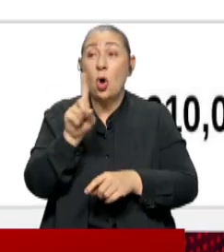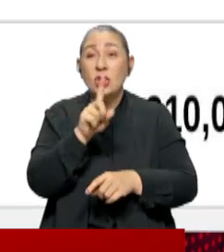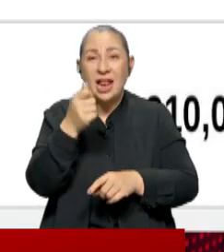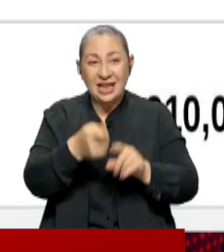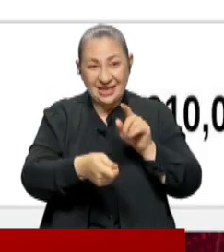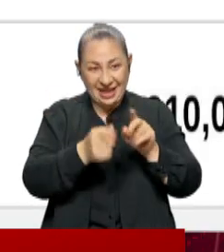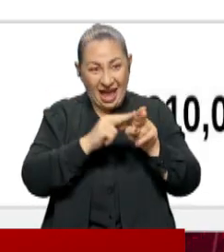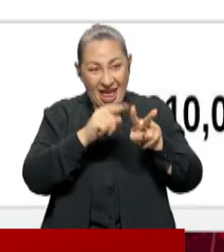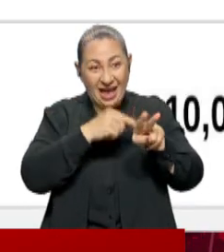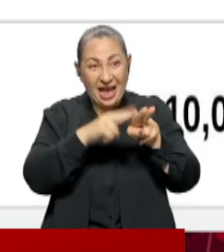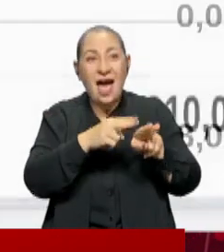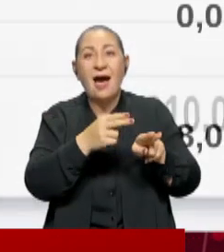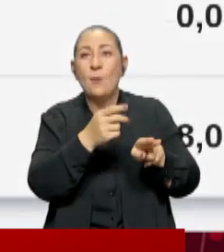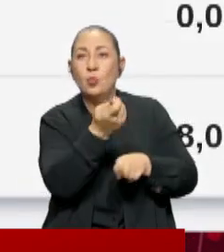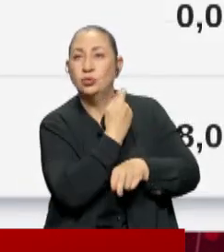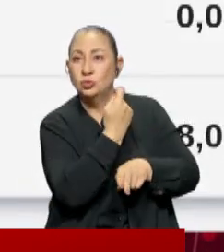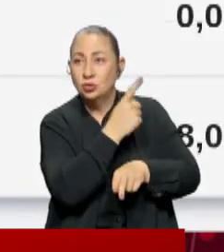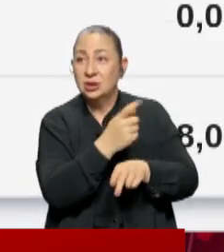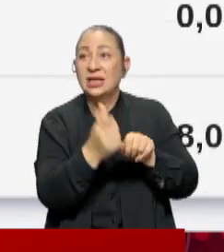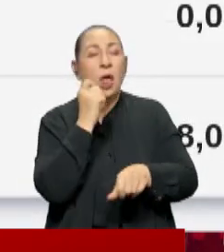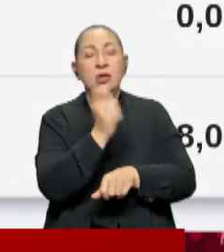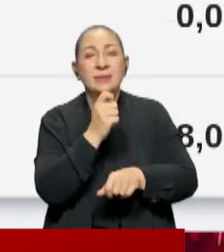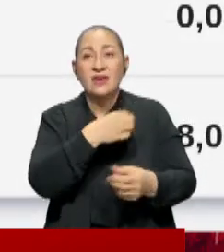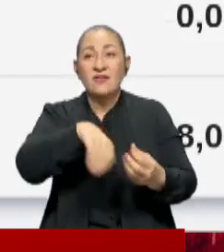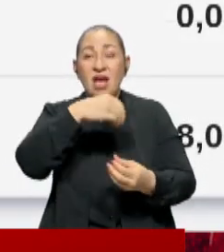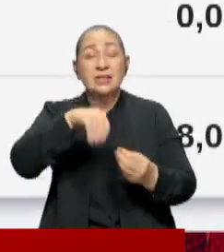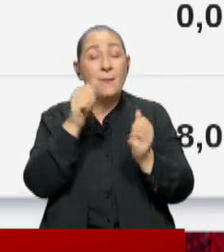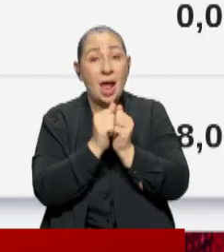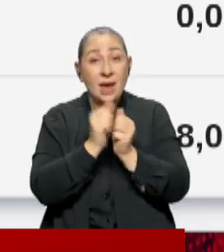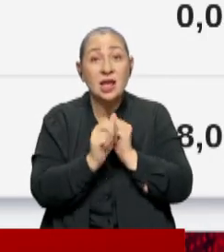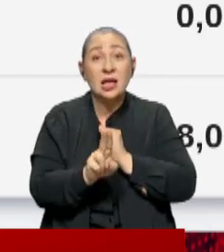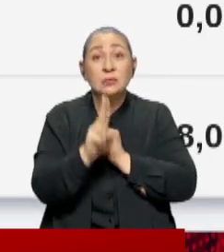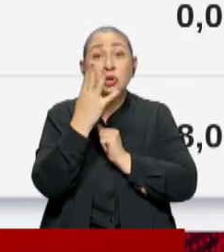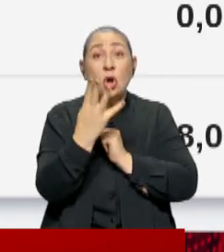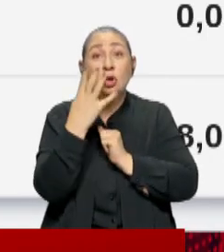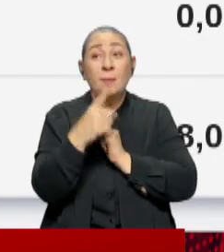liralık çektiği KYK kredisinin geri ödemesi faiziyle birlikte